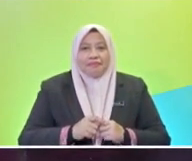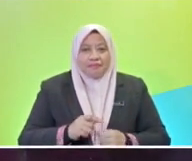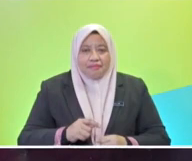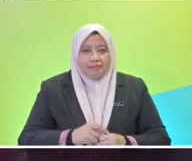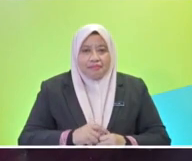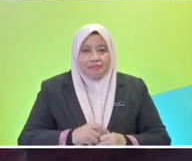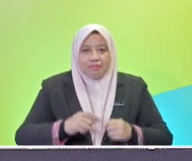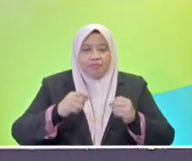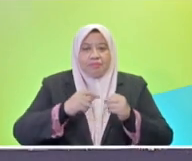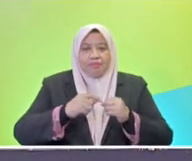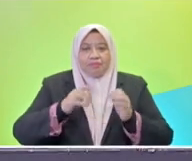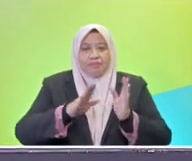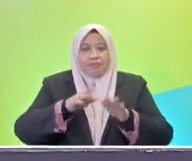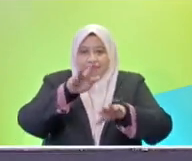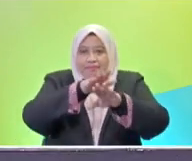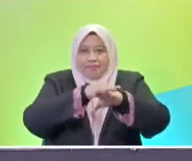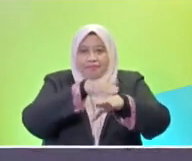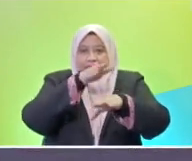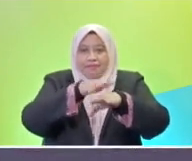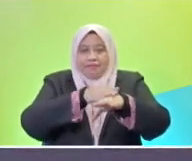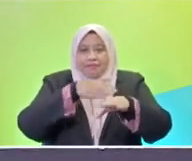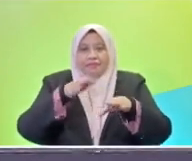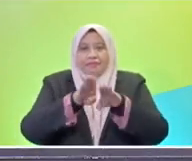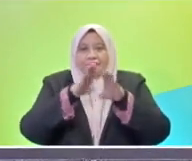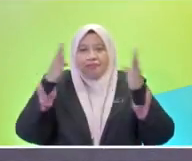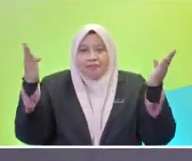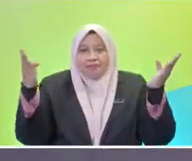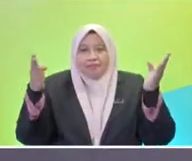Bismillahirrahmanirrahim. Buka perlahan-lahan. Kita buka perlahan, Okey. Okey, buka lagi.